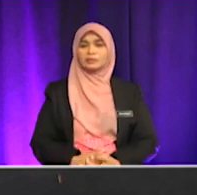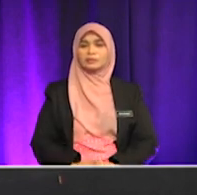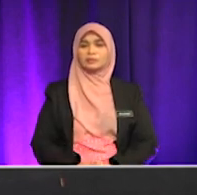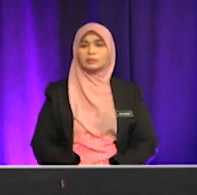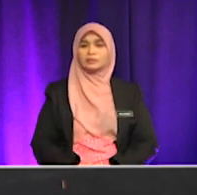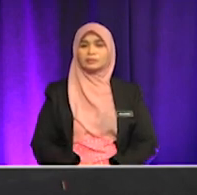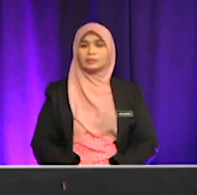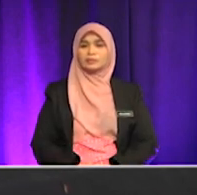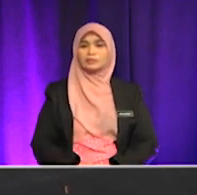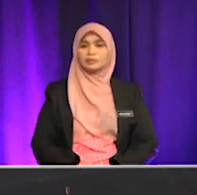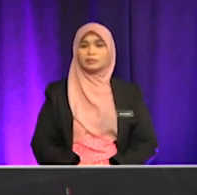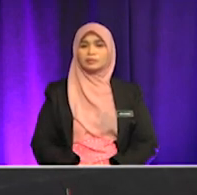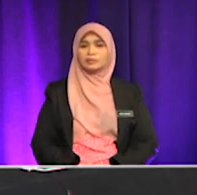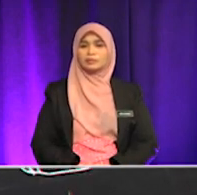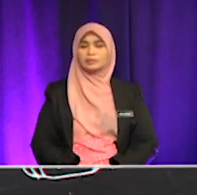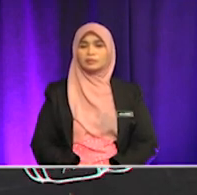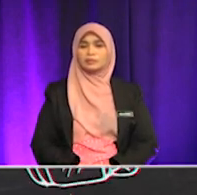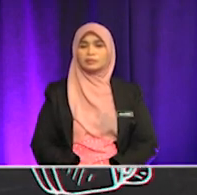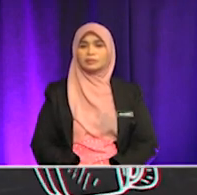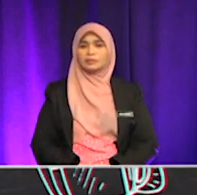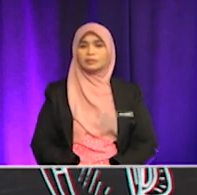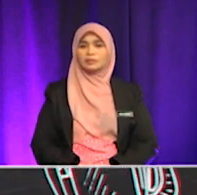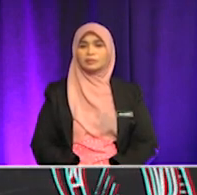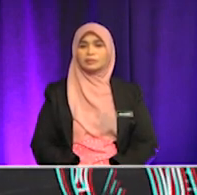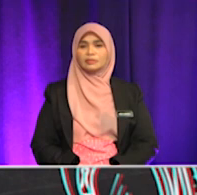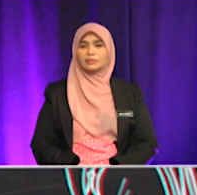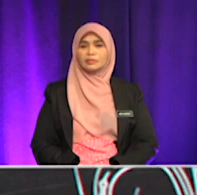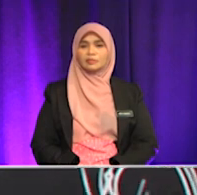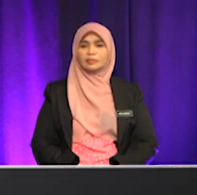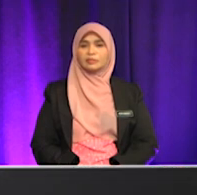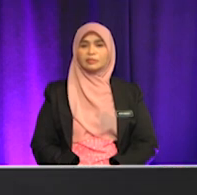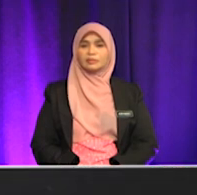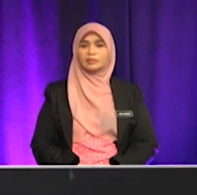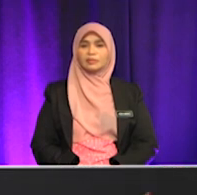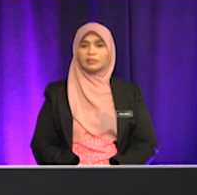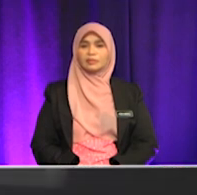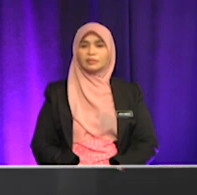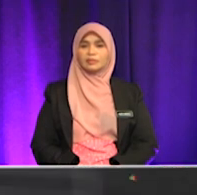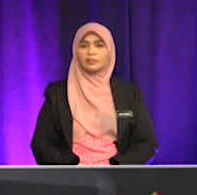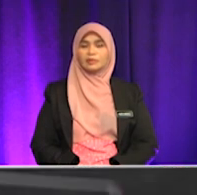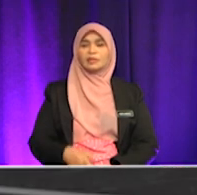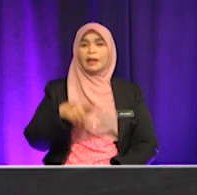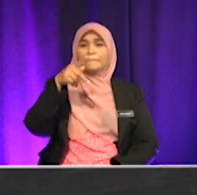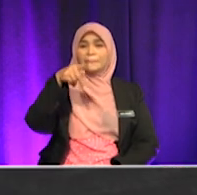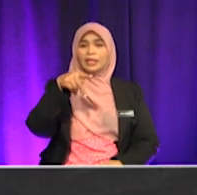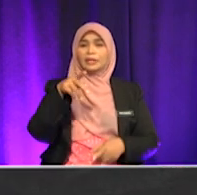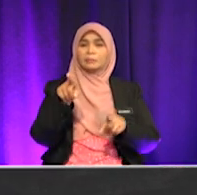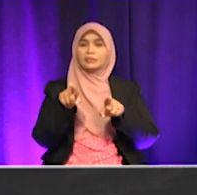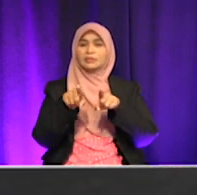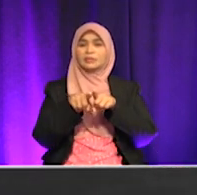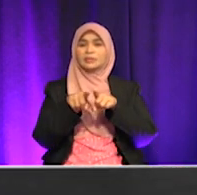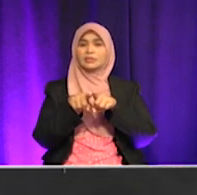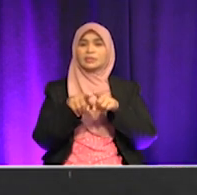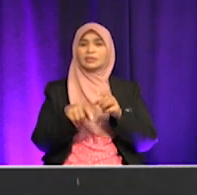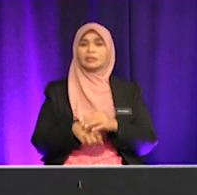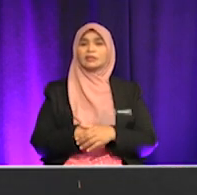Dia tutup yang atas. Baguslah. Okey, cikgu lihat dulu macam mana jawapan dia. T bersamaan dengan, tak